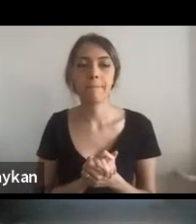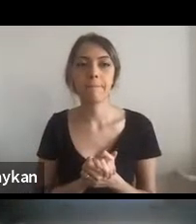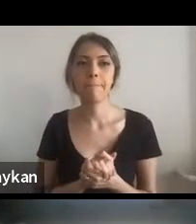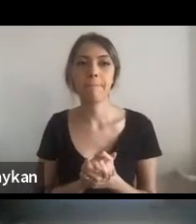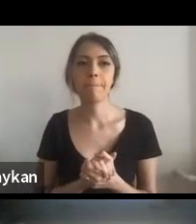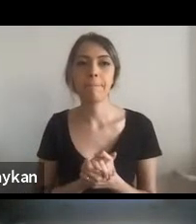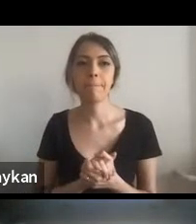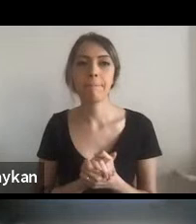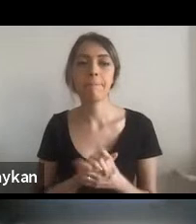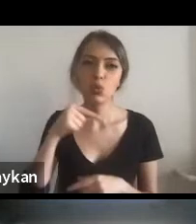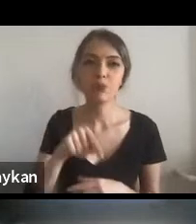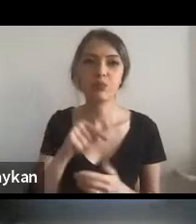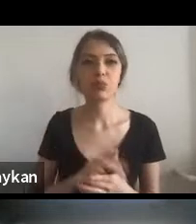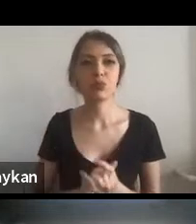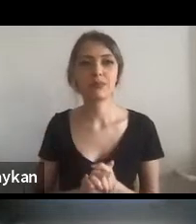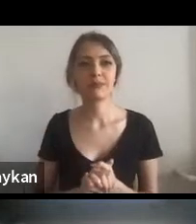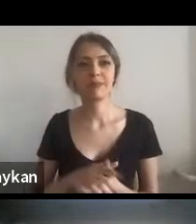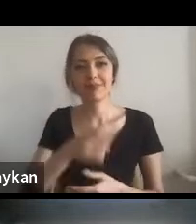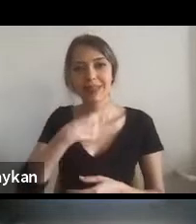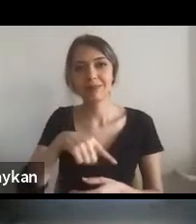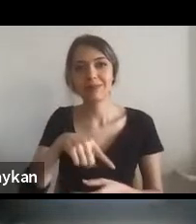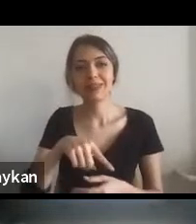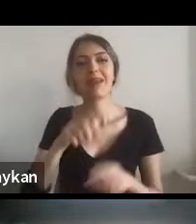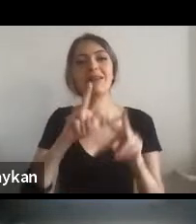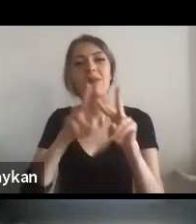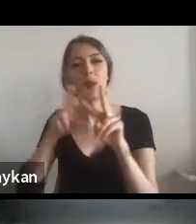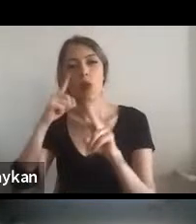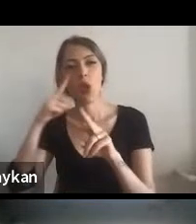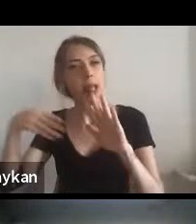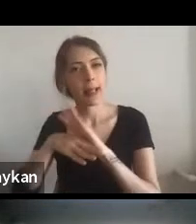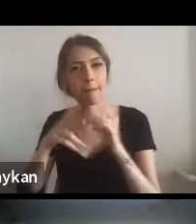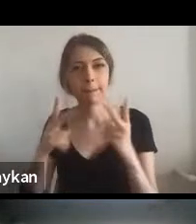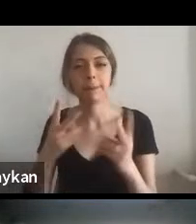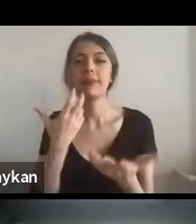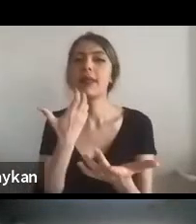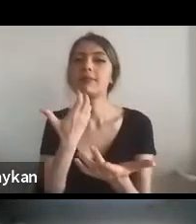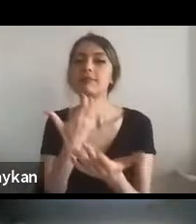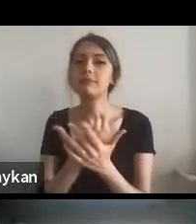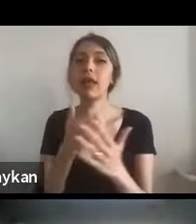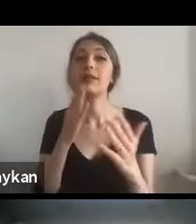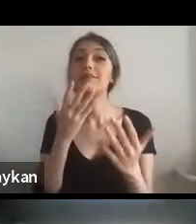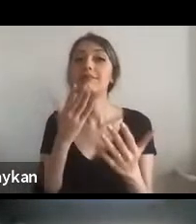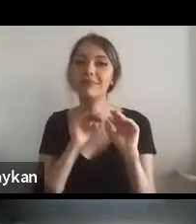buradan bize ulaşabilirseniz Nurdan Hanım,